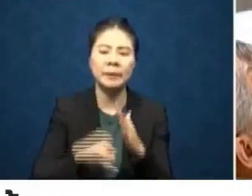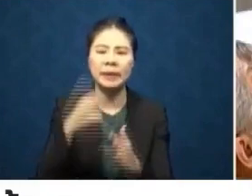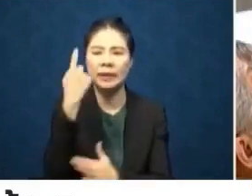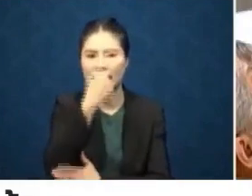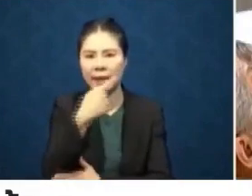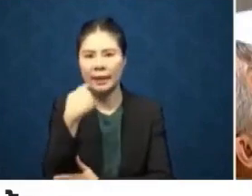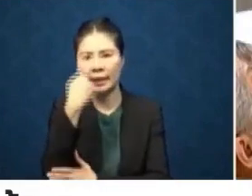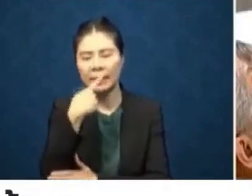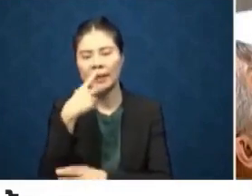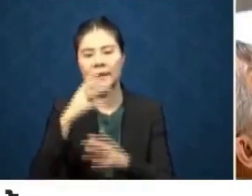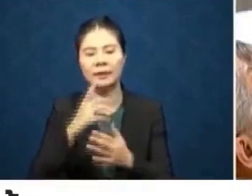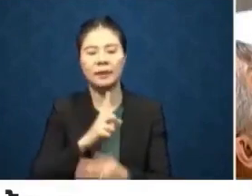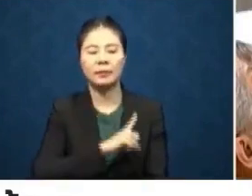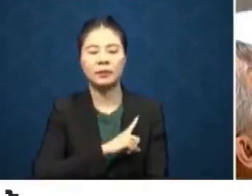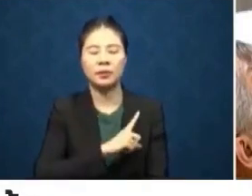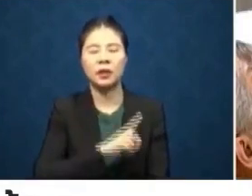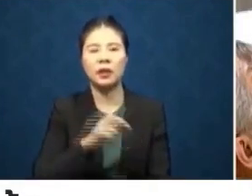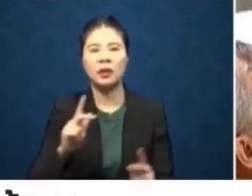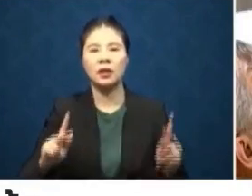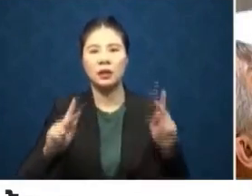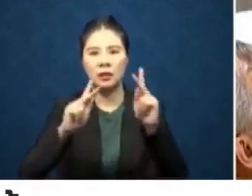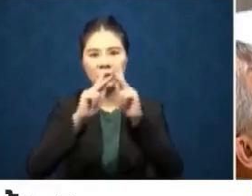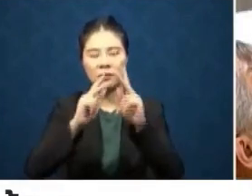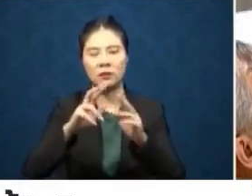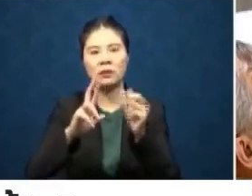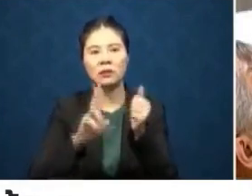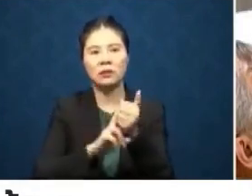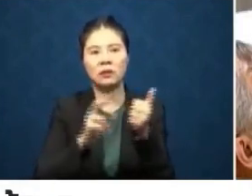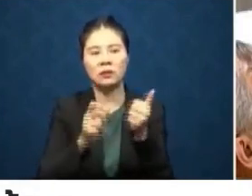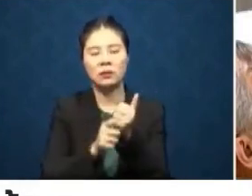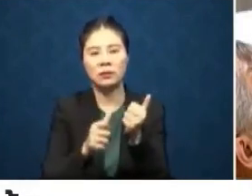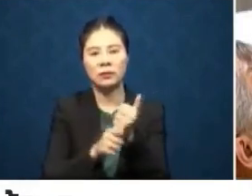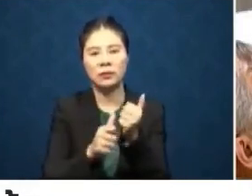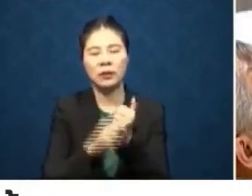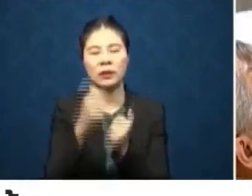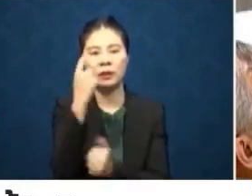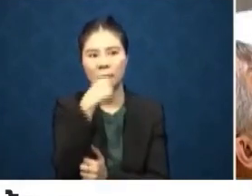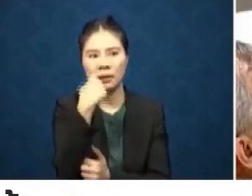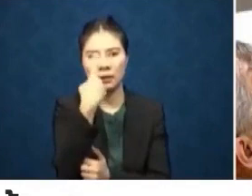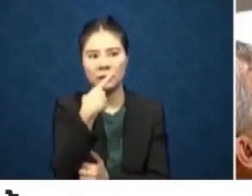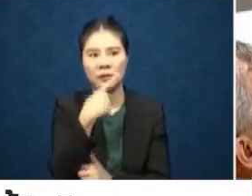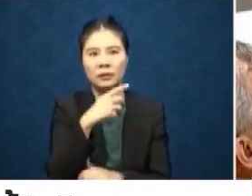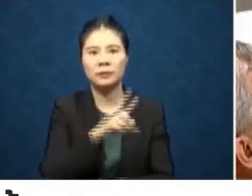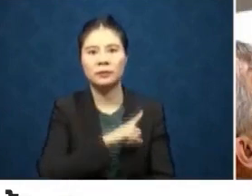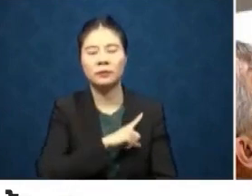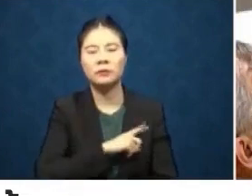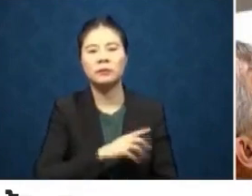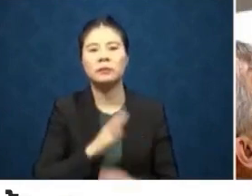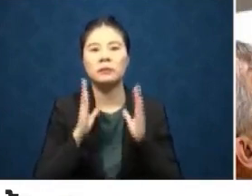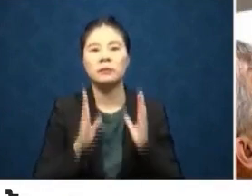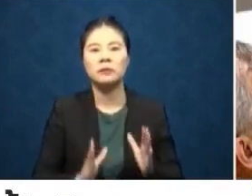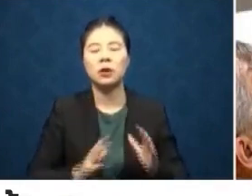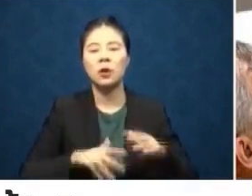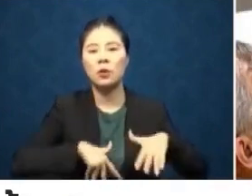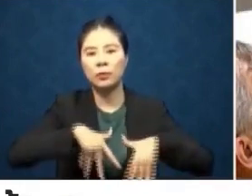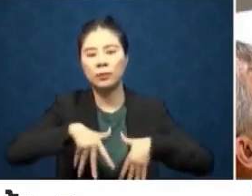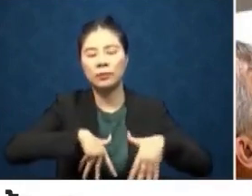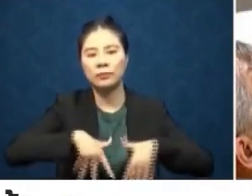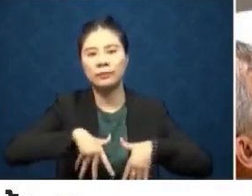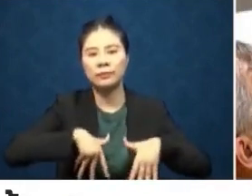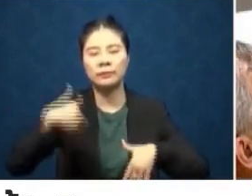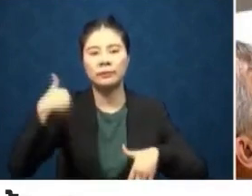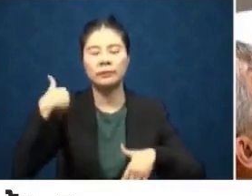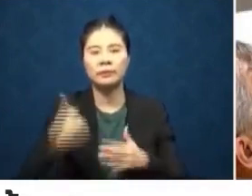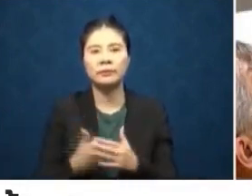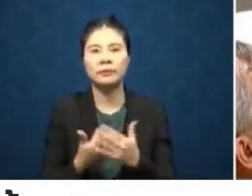กำลังจะบอกว่าอภิปายรัฐบาลแค่นี้ต้องดูสคริปด้วยเหรอสวคือเขาอาจจะเขียนแบบไฮไลท์กลัวบางบางเรื่องต้องเรียบ